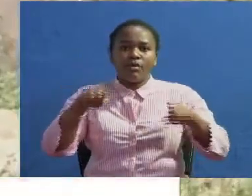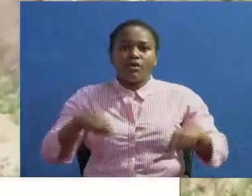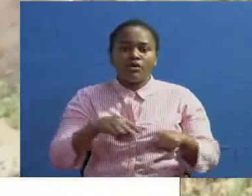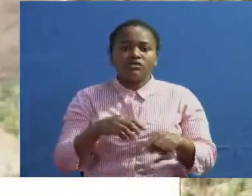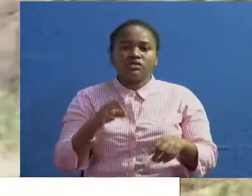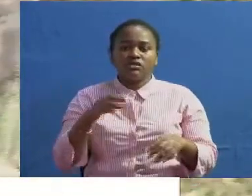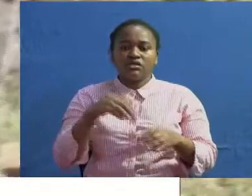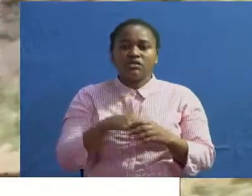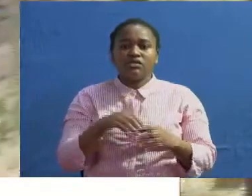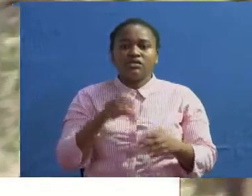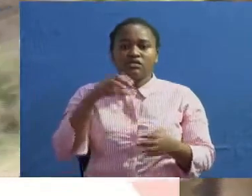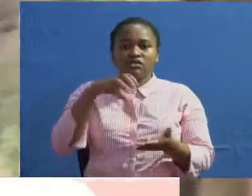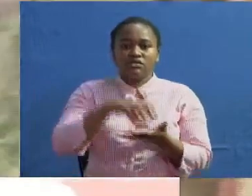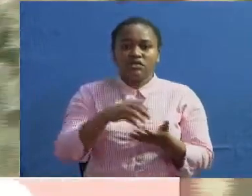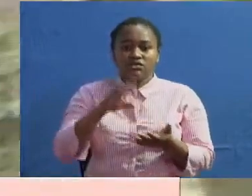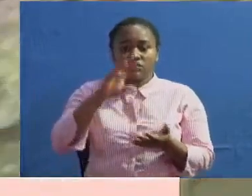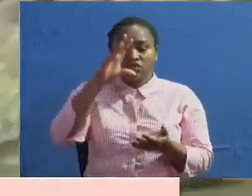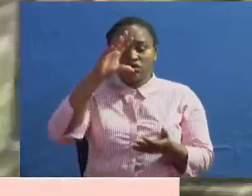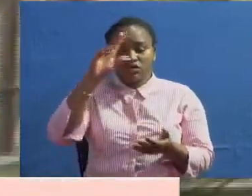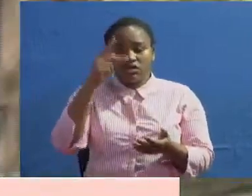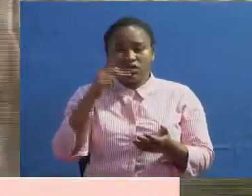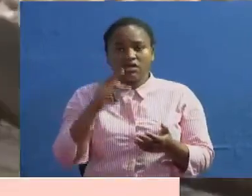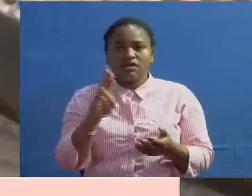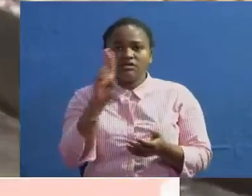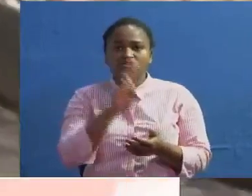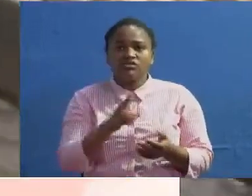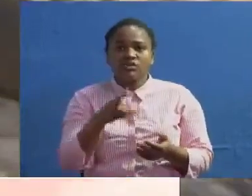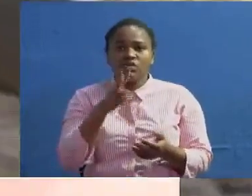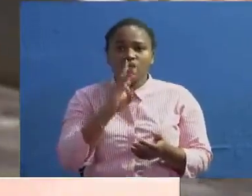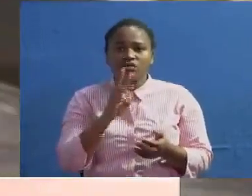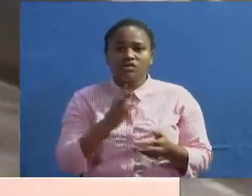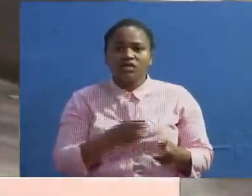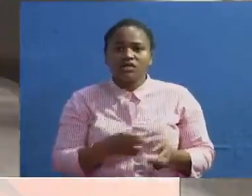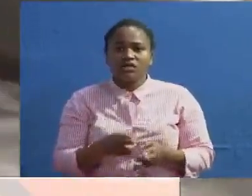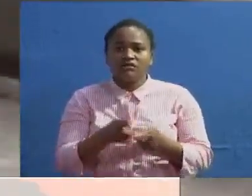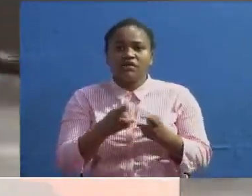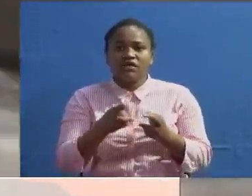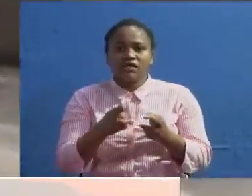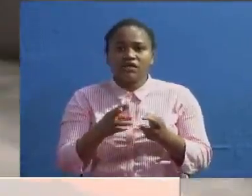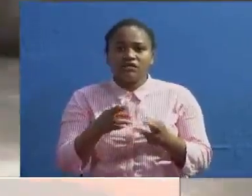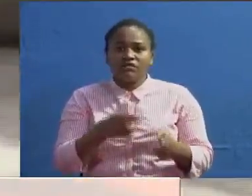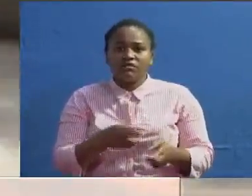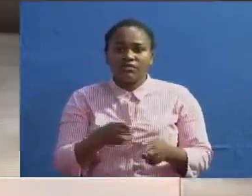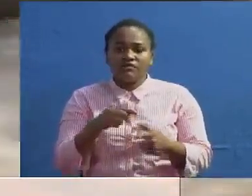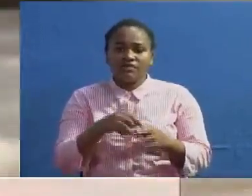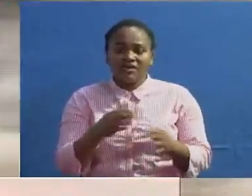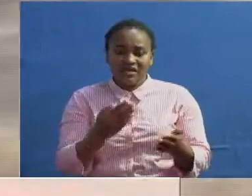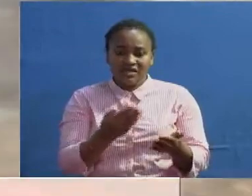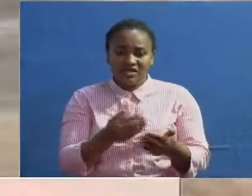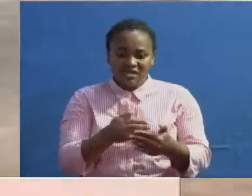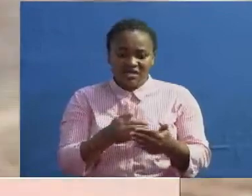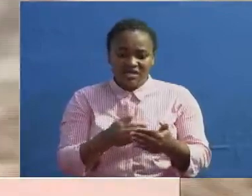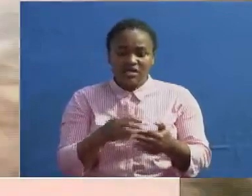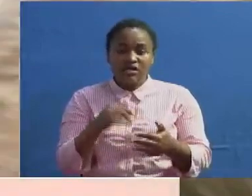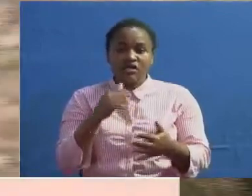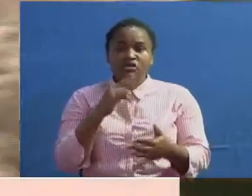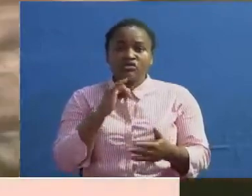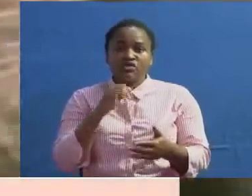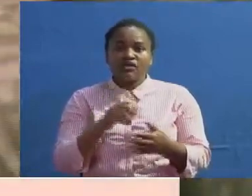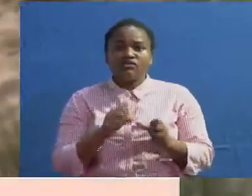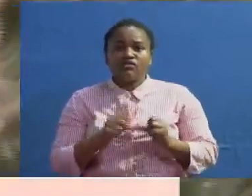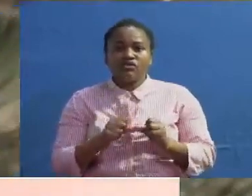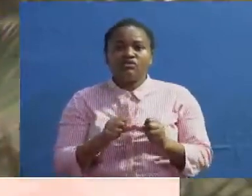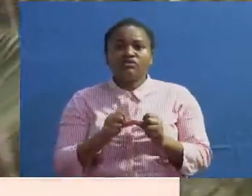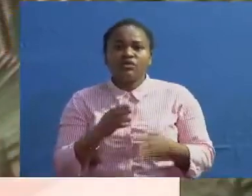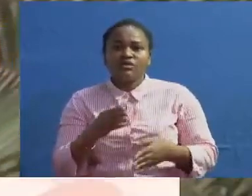Kenya. Kiwanda hicho kinatumia maji yaliyoelekezwa kwake kutoka kwenye mto ulio karibu ili kuendesha mitambo